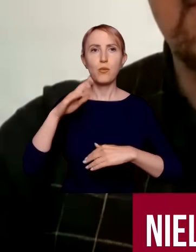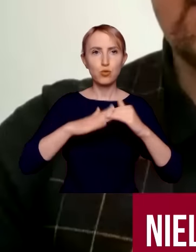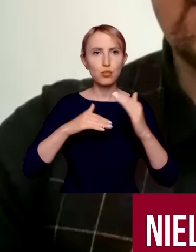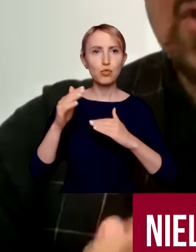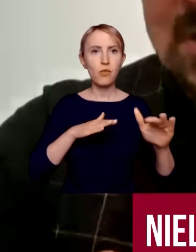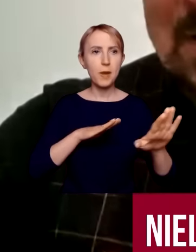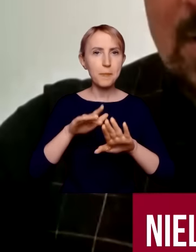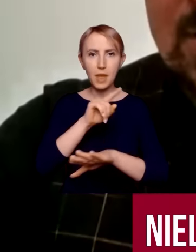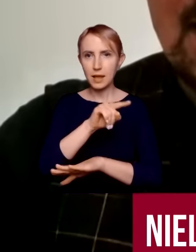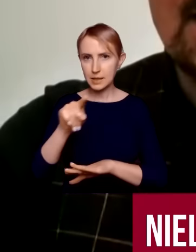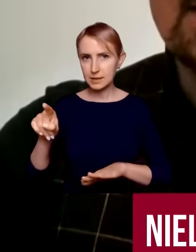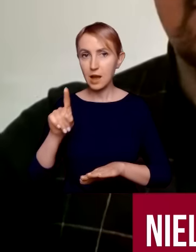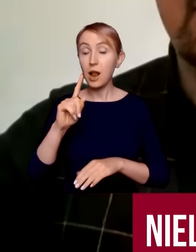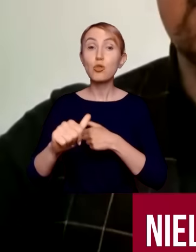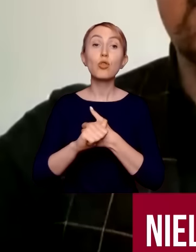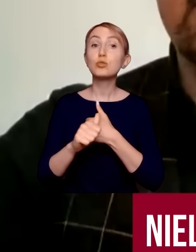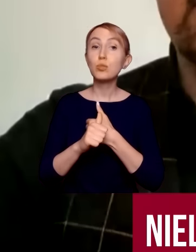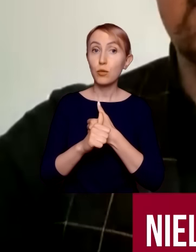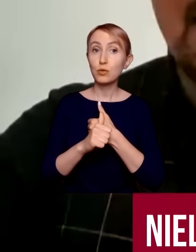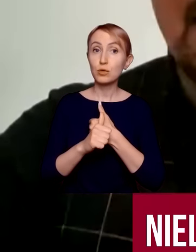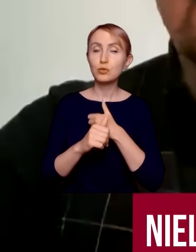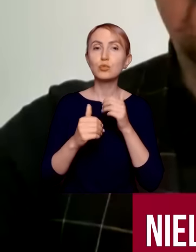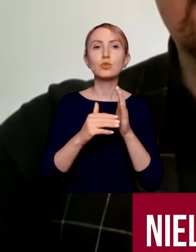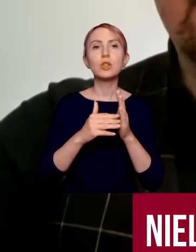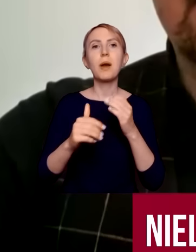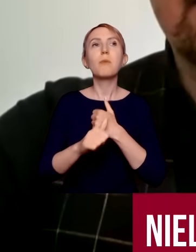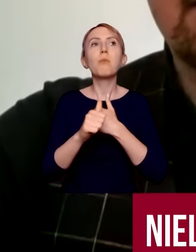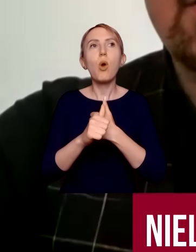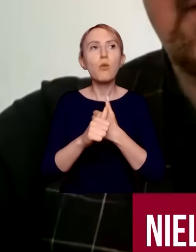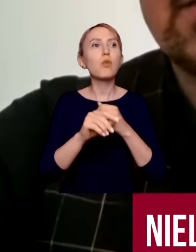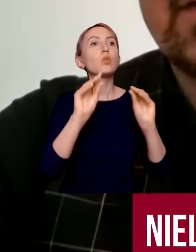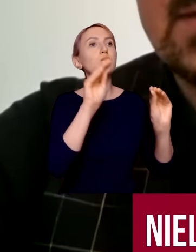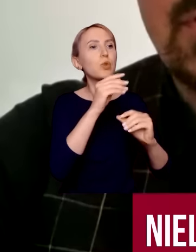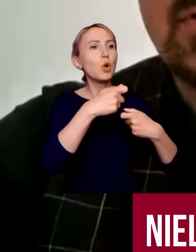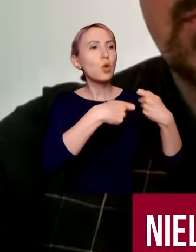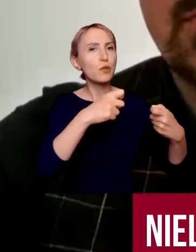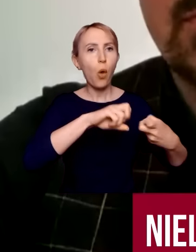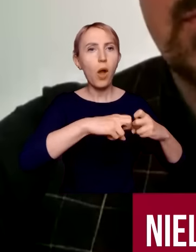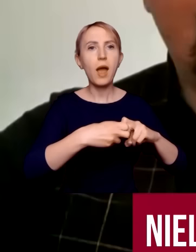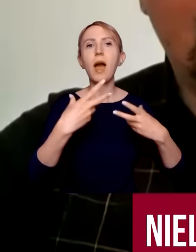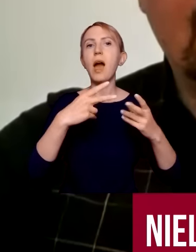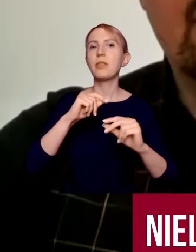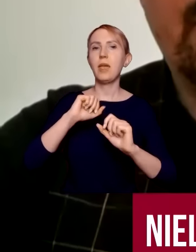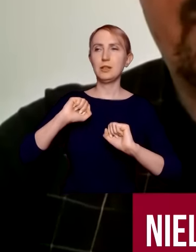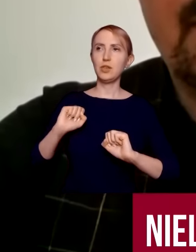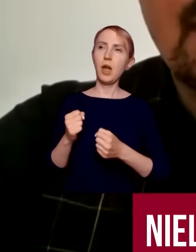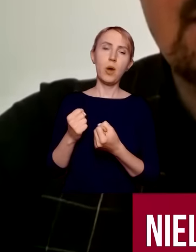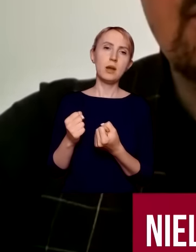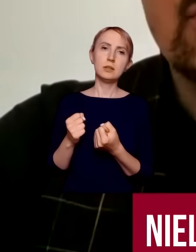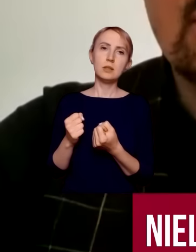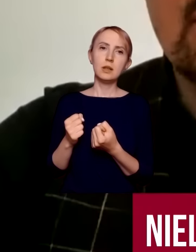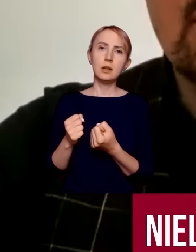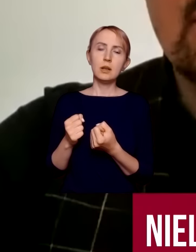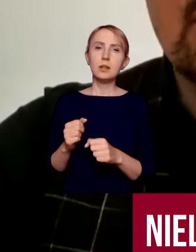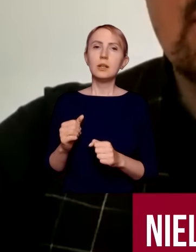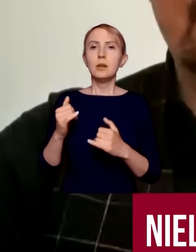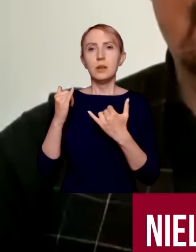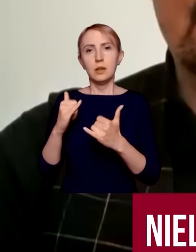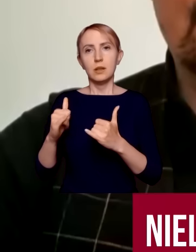Ale to jest przyczyna, czyli trzeba zlikwidować przyczynę, a nie działać w ten sposób. Jeszcze powiem jedną